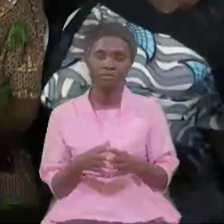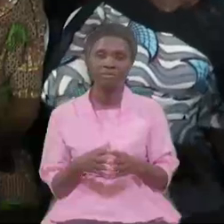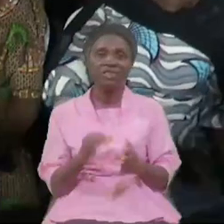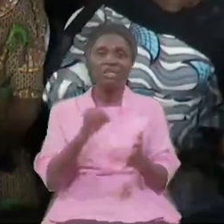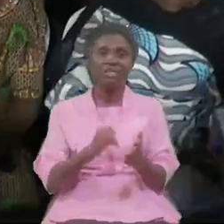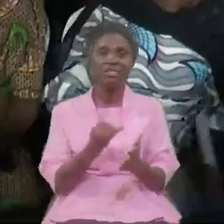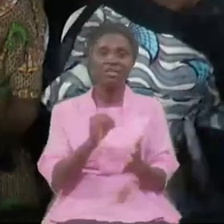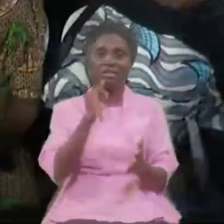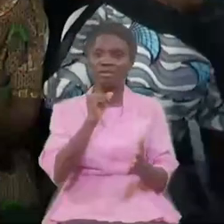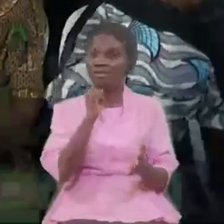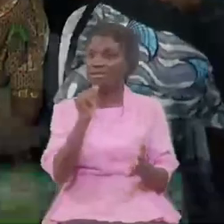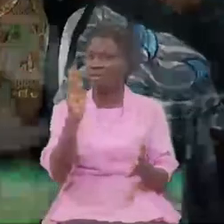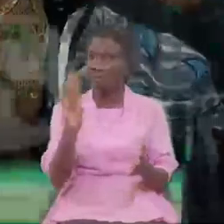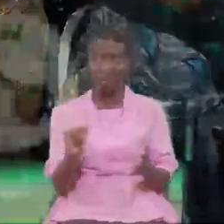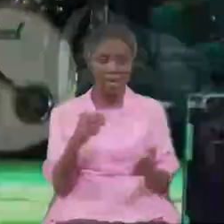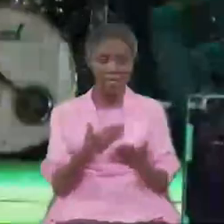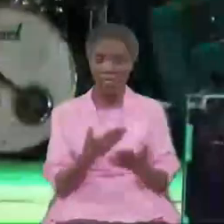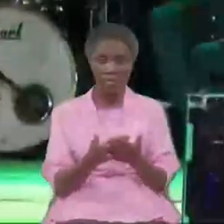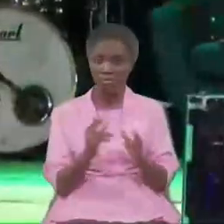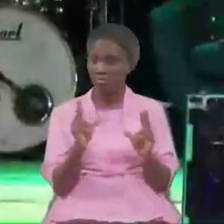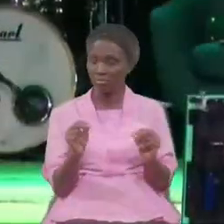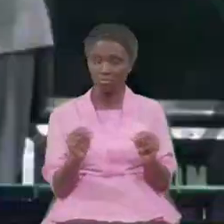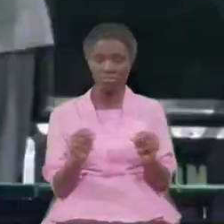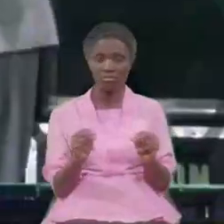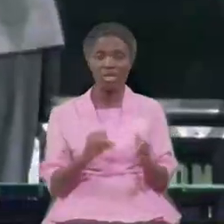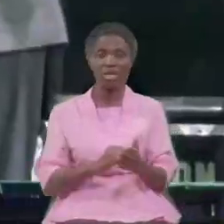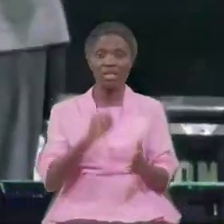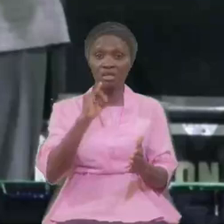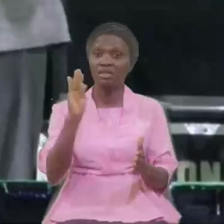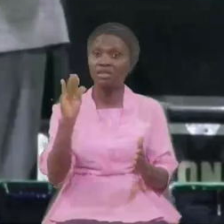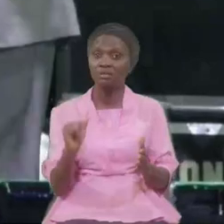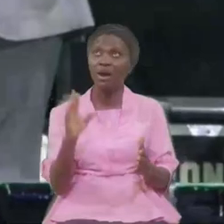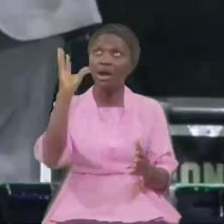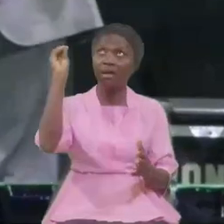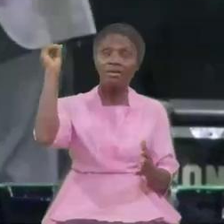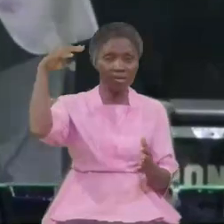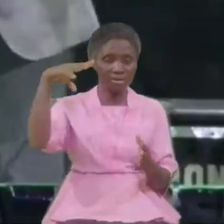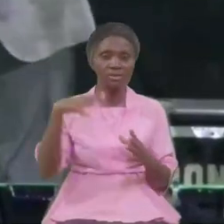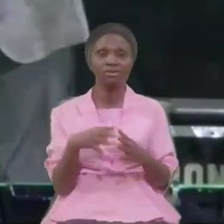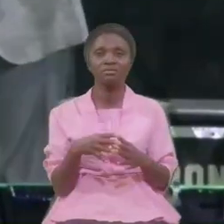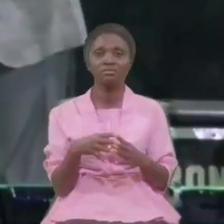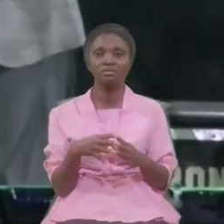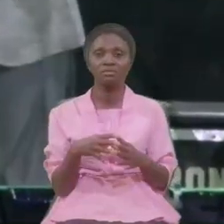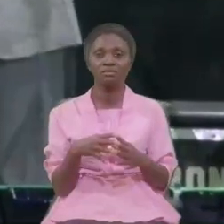Ce n'est pas avec de l'argent. C'est par la grâce de Dieu.